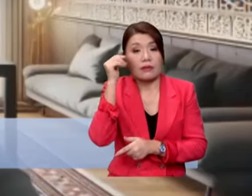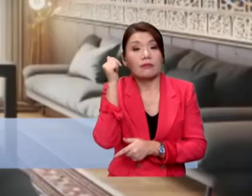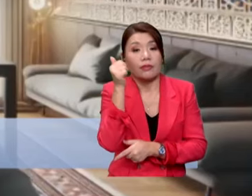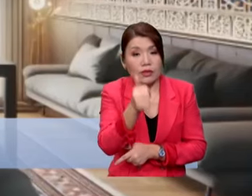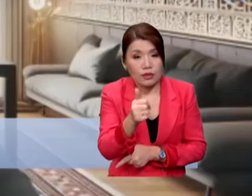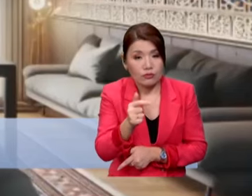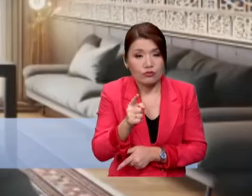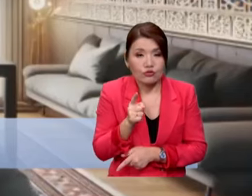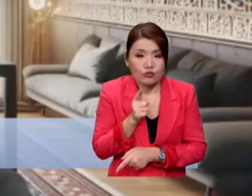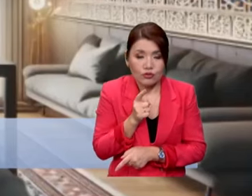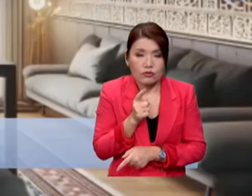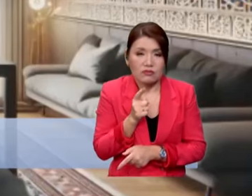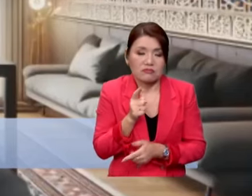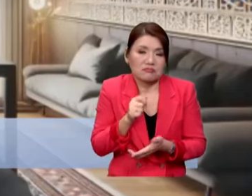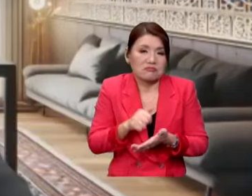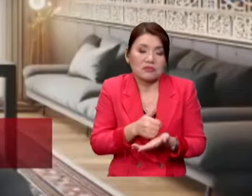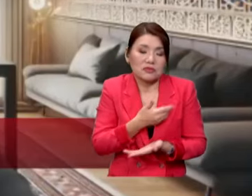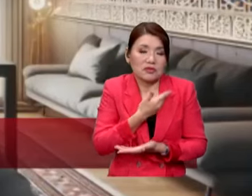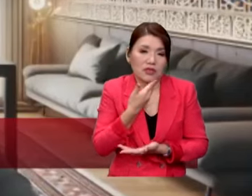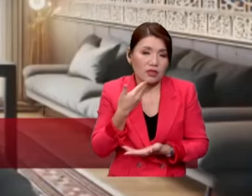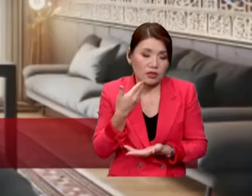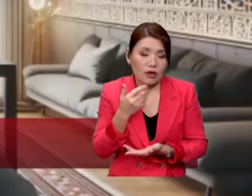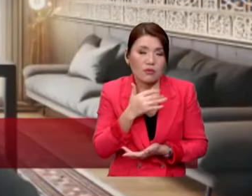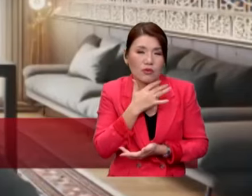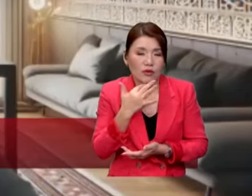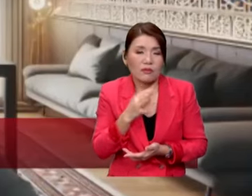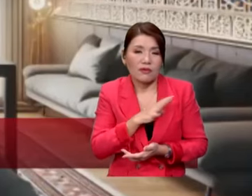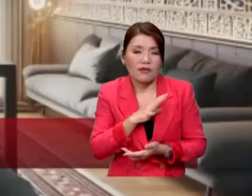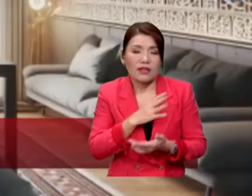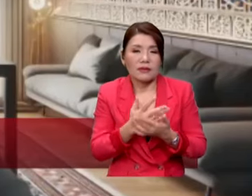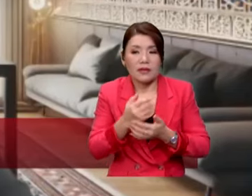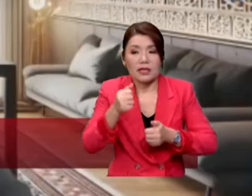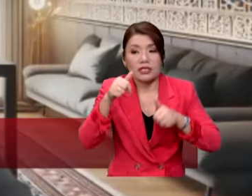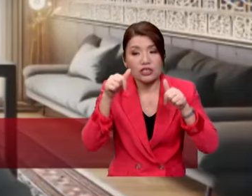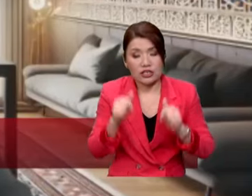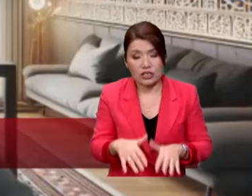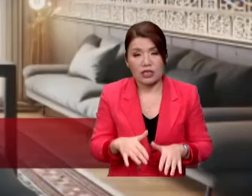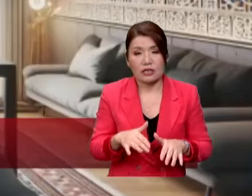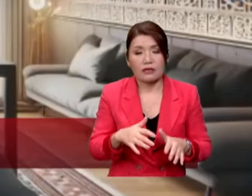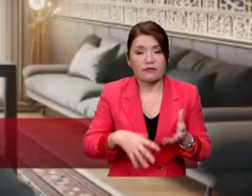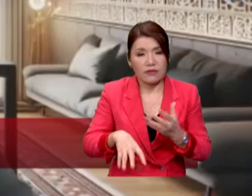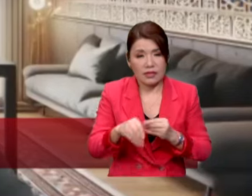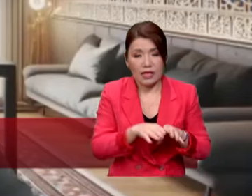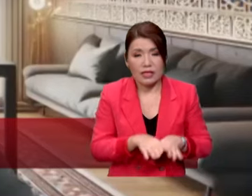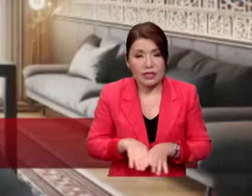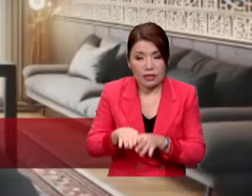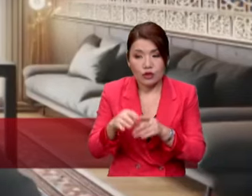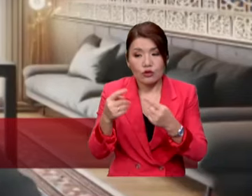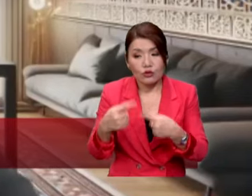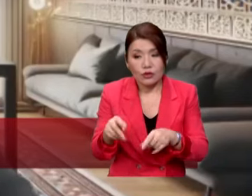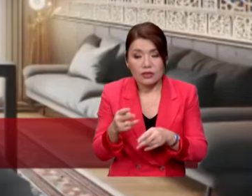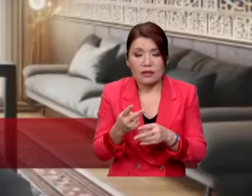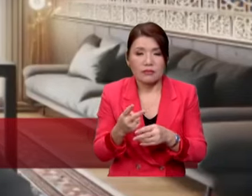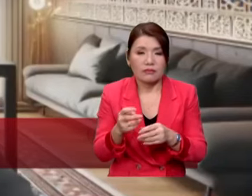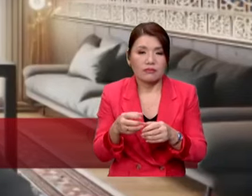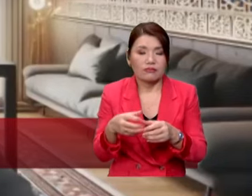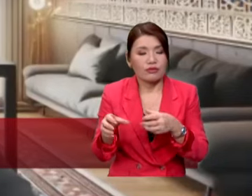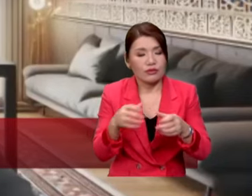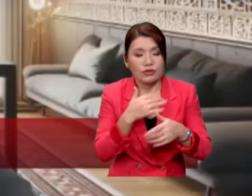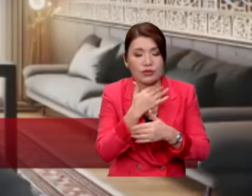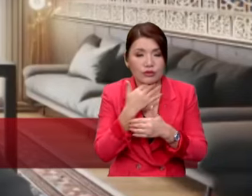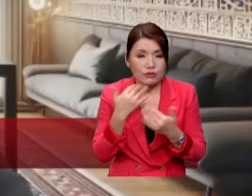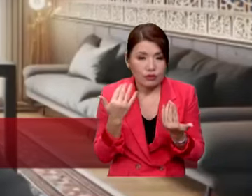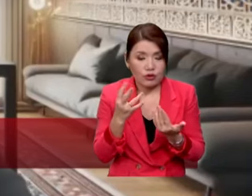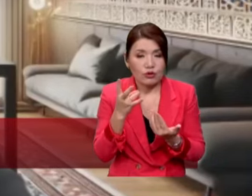күту негізсіз. Олар көп жағдайда олар ортақ шешімге келеді, қалған екеуінен бір бөлінгісі де келмейді. Бірақ